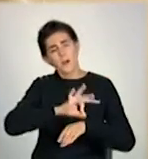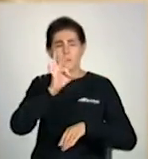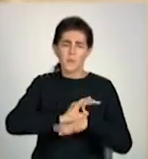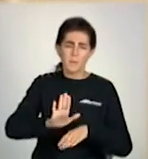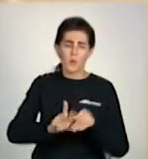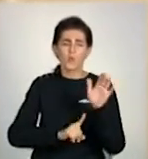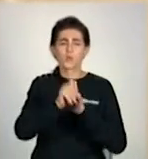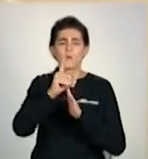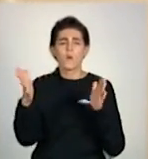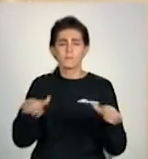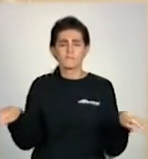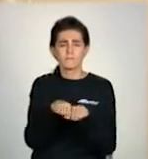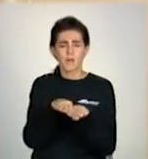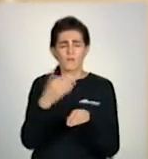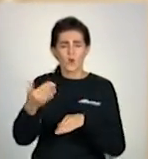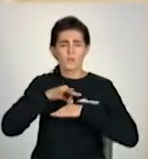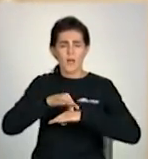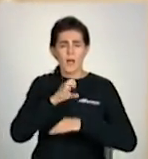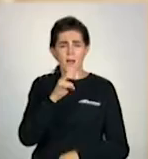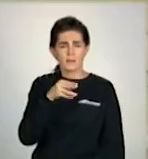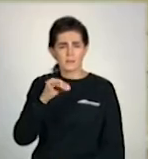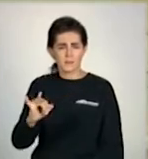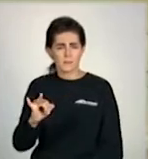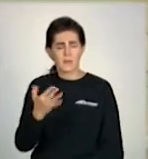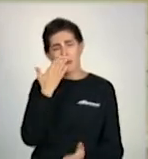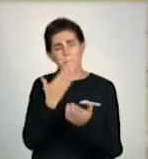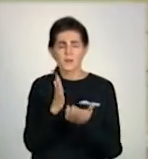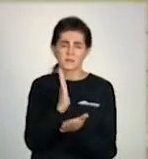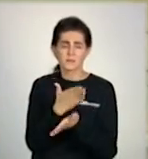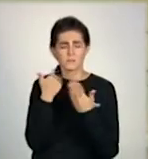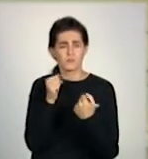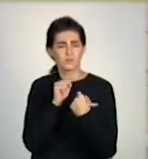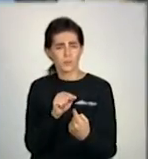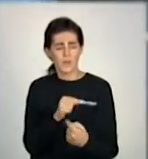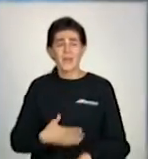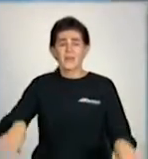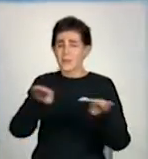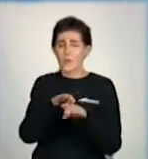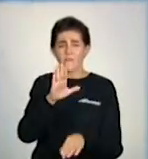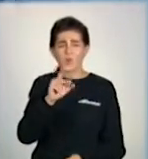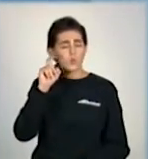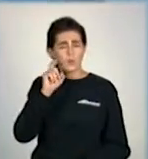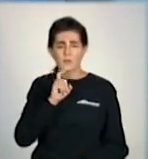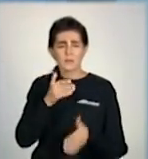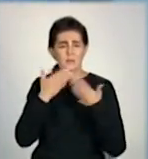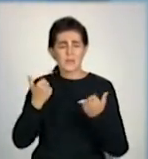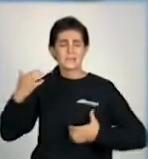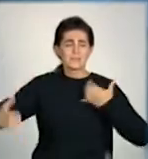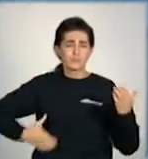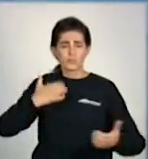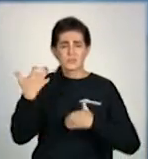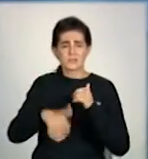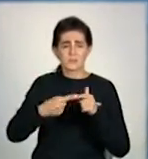антител, вакцинувався, або там якісь протипоказання. В Україні такої деталізації немає. Хвилювання серед